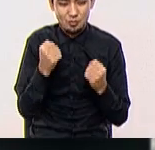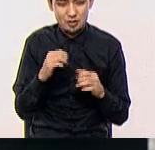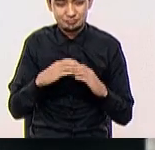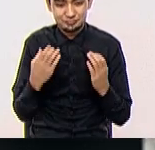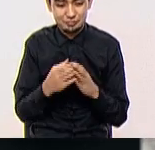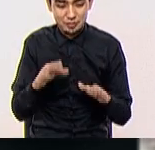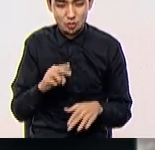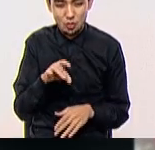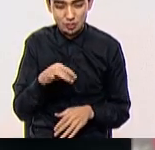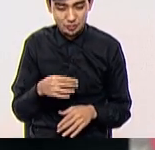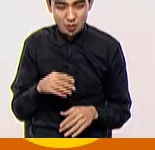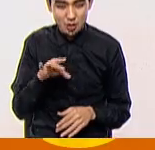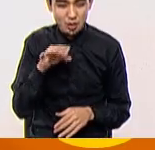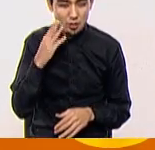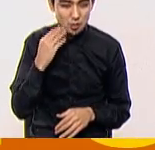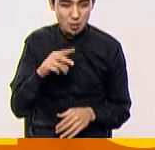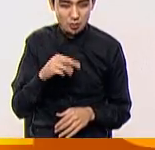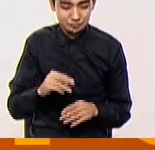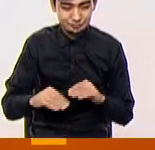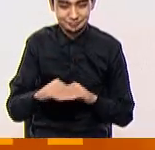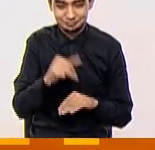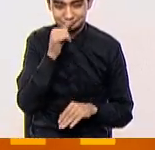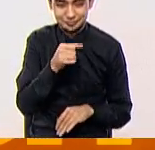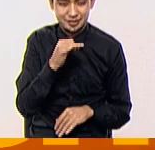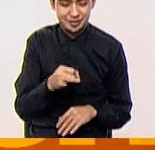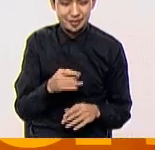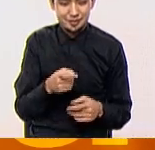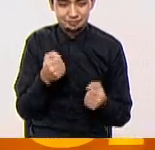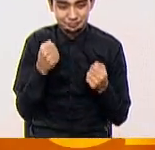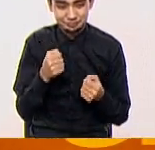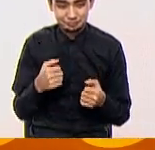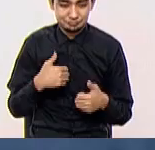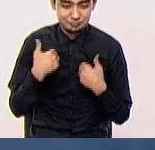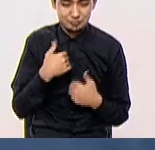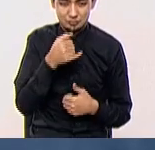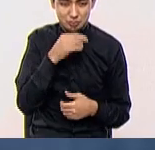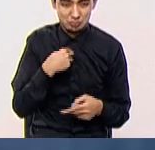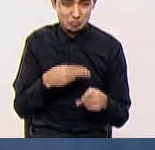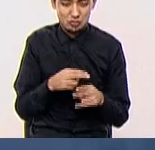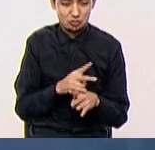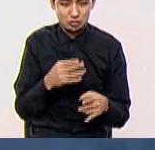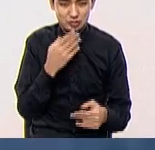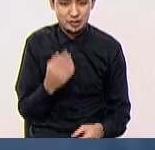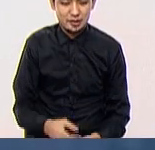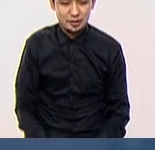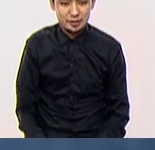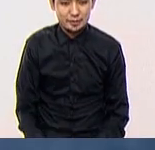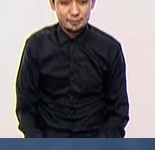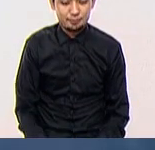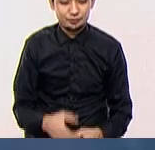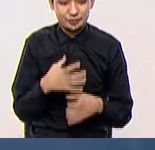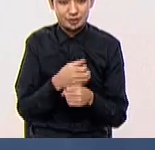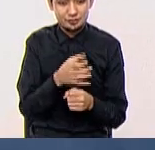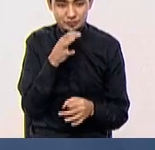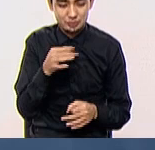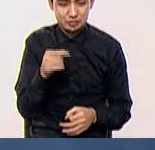қатыра алмаған. Сондықтан хоккей командасына тиісті жаттығу өткізу мүмкін болмапты. Сенімді басқарушыға қысқа мерзімде мұз